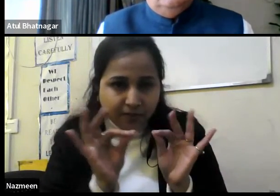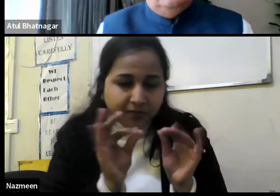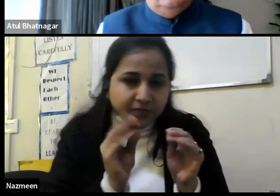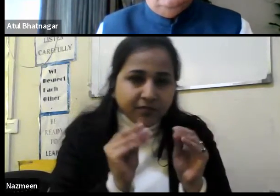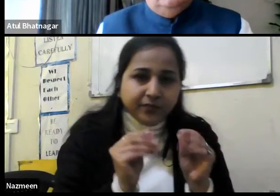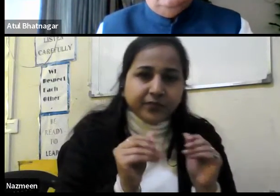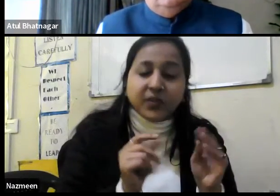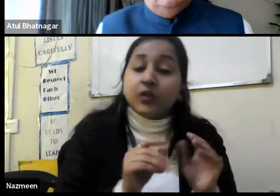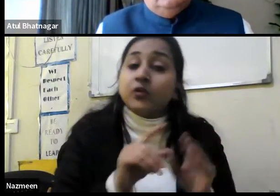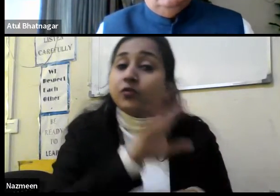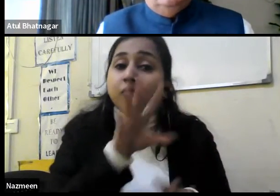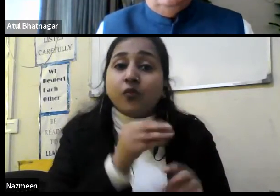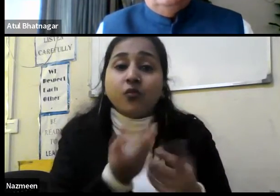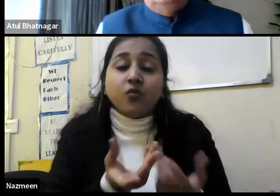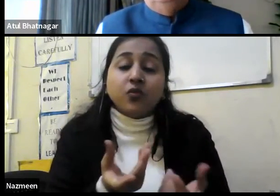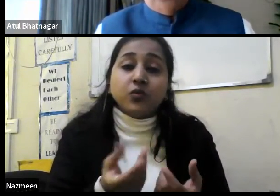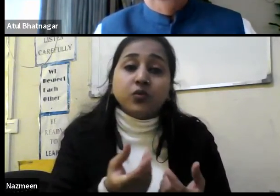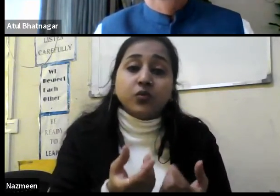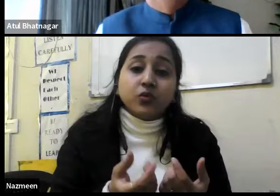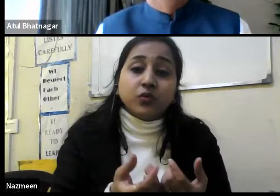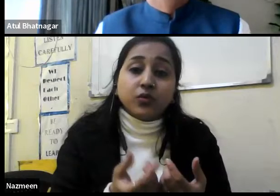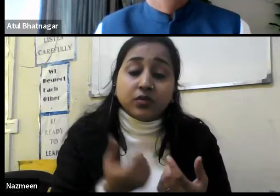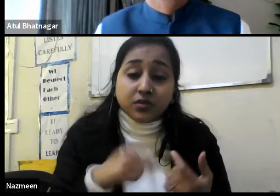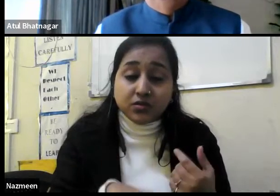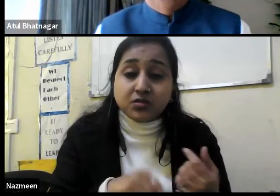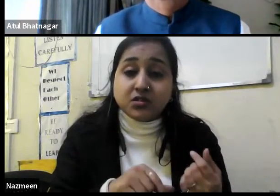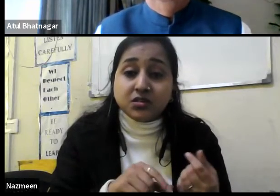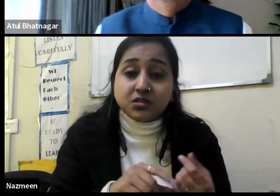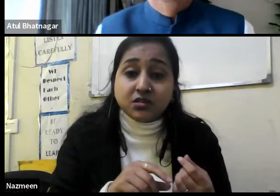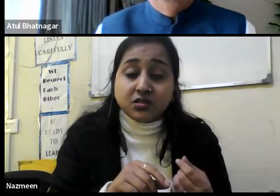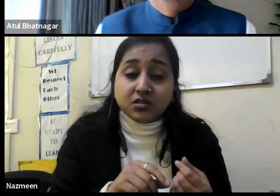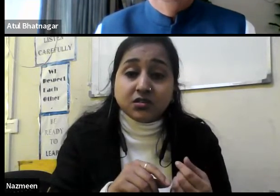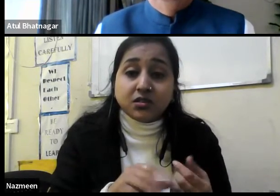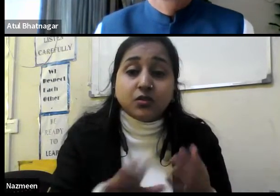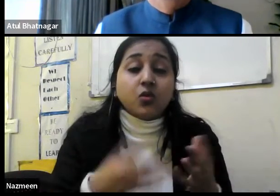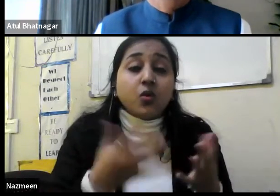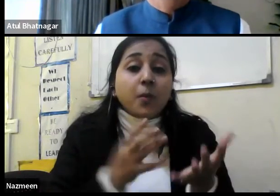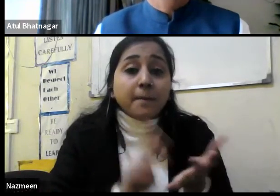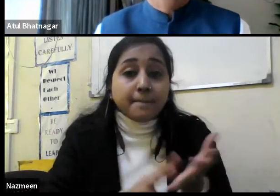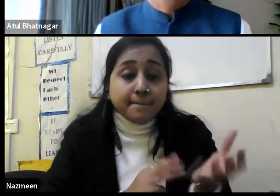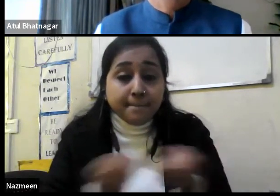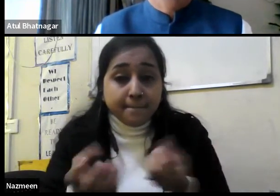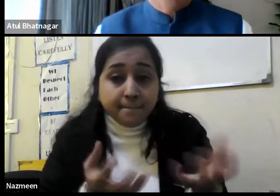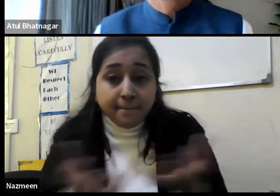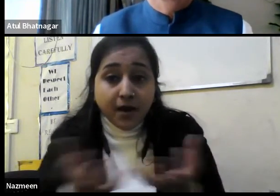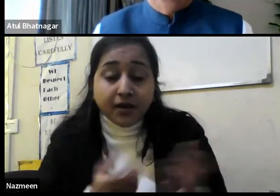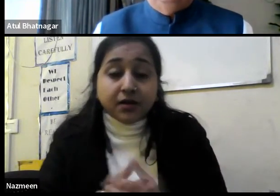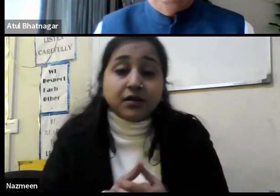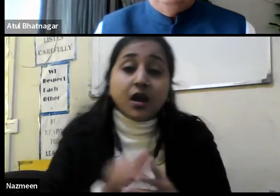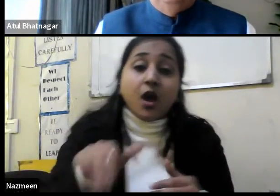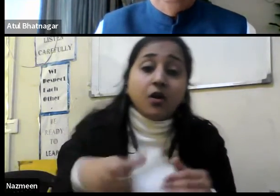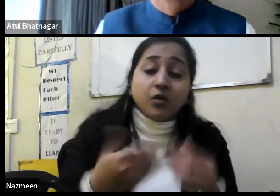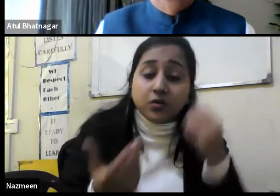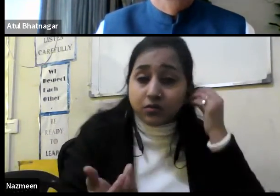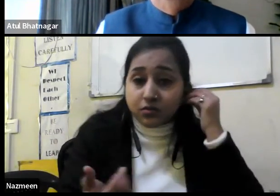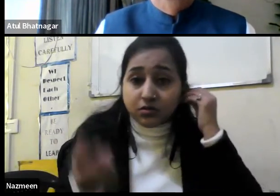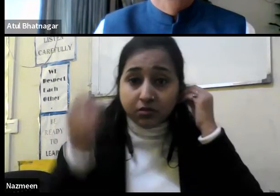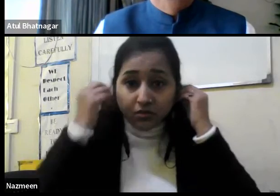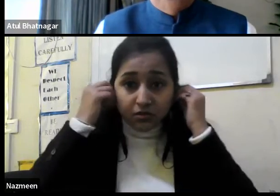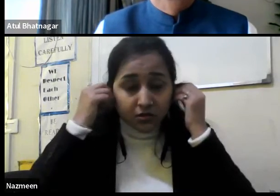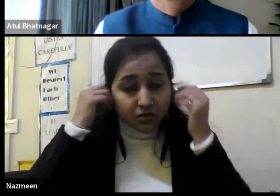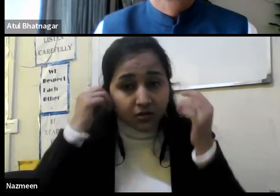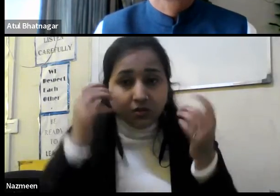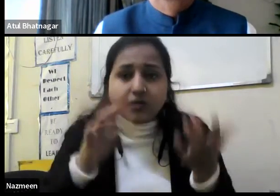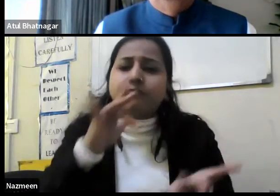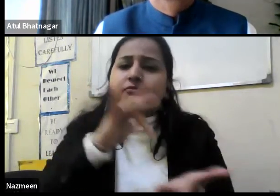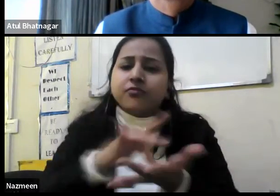में। तो शहद को मार्केट कैसे करेंगे, किस बोतल में डालें, अच्छा कौन से मार्केट में बेचें। न्यूयॉर्क